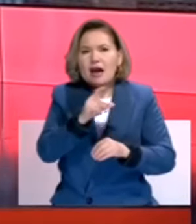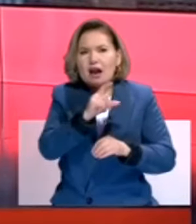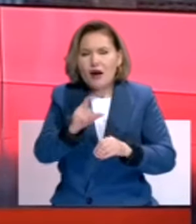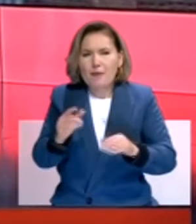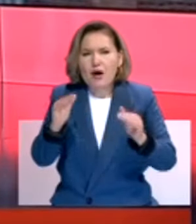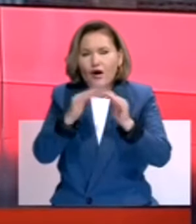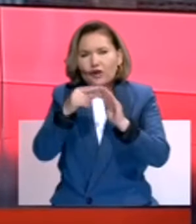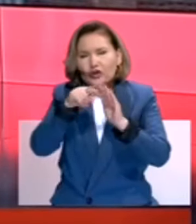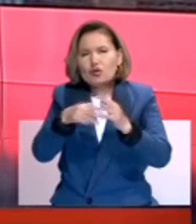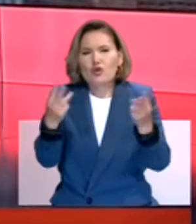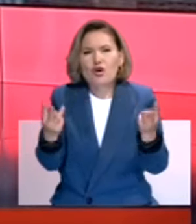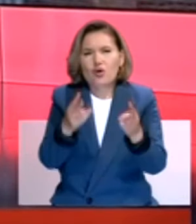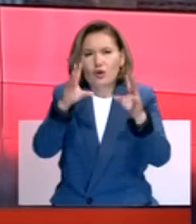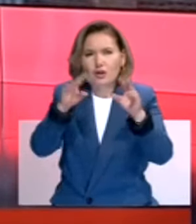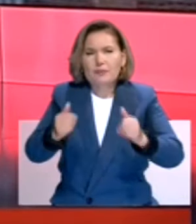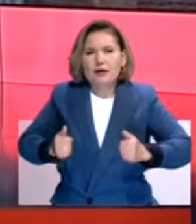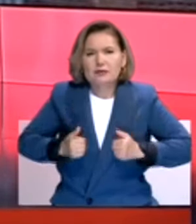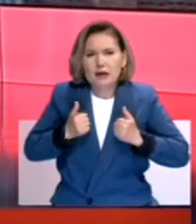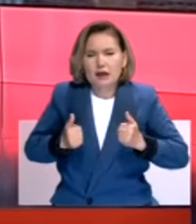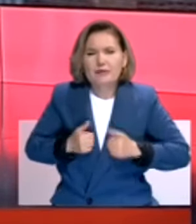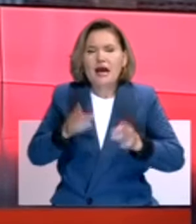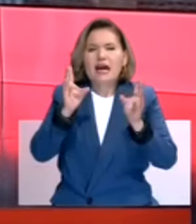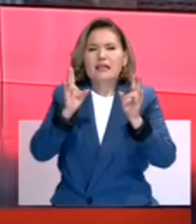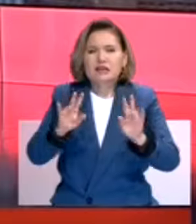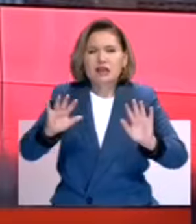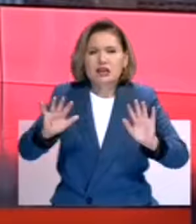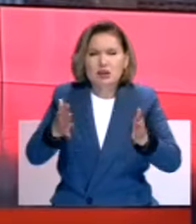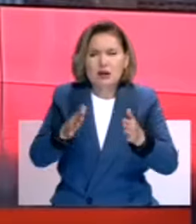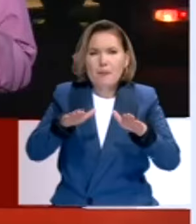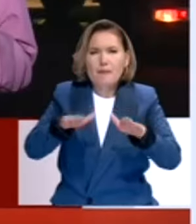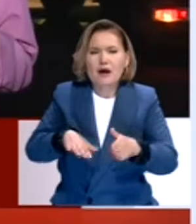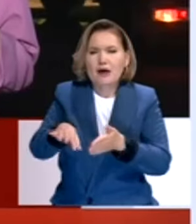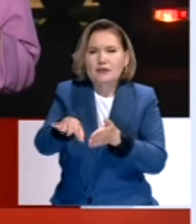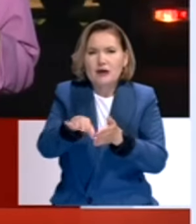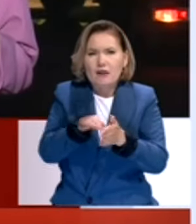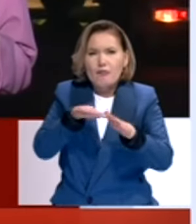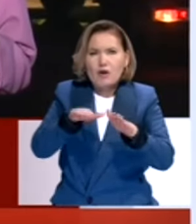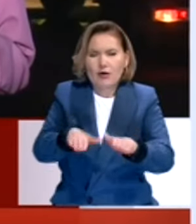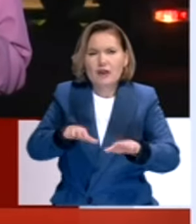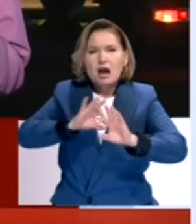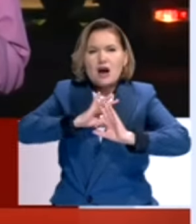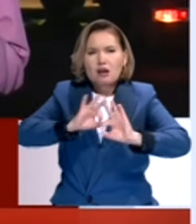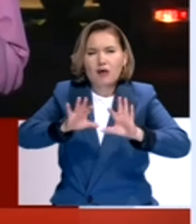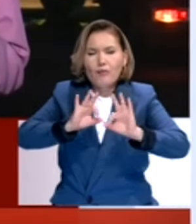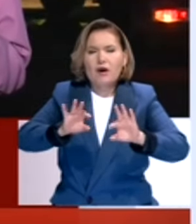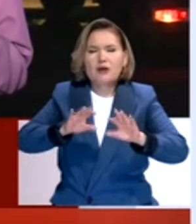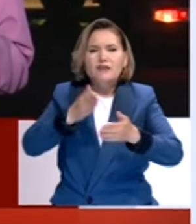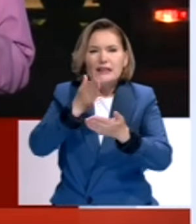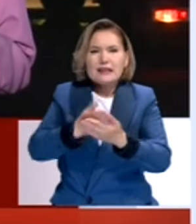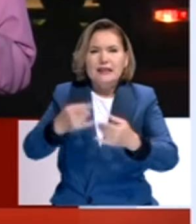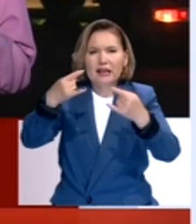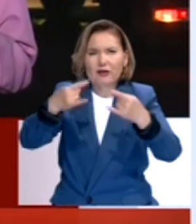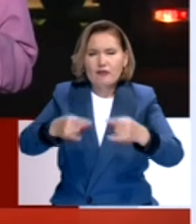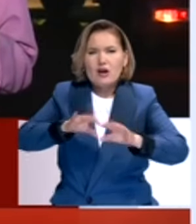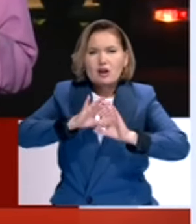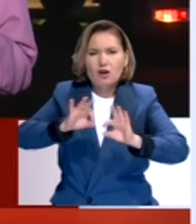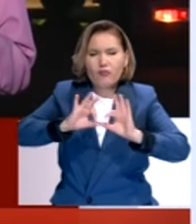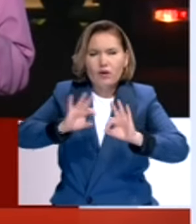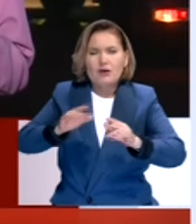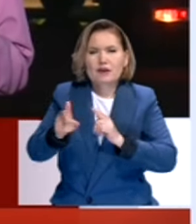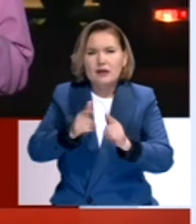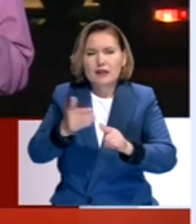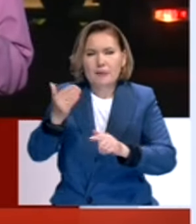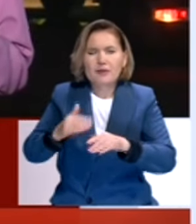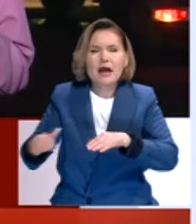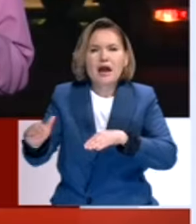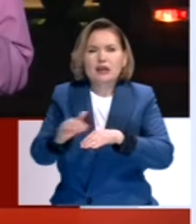қоймадағы қызыл жалынды сөндіріп жатыр. Оқиға орнынан әріптесім Айдана Қуантхан тікелей шығуға дайын. Айдана,